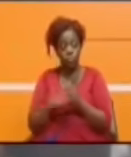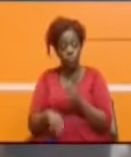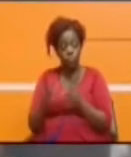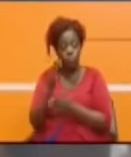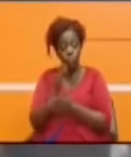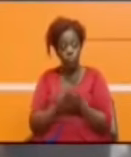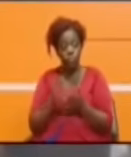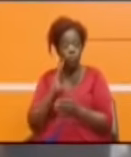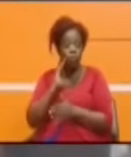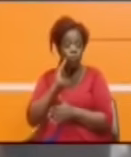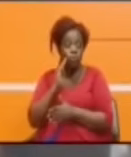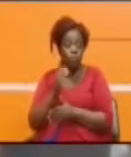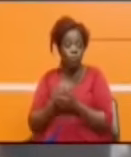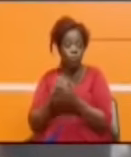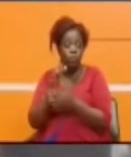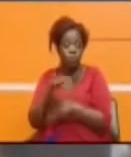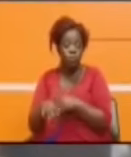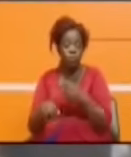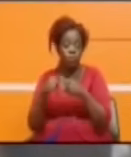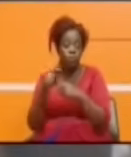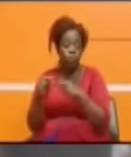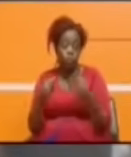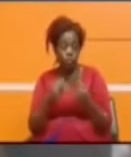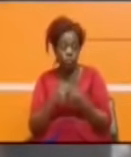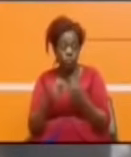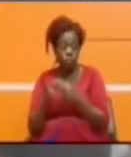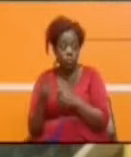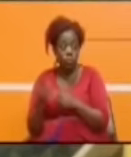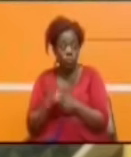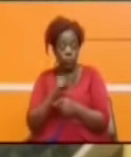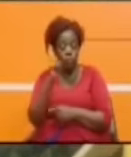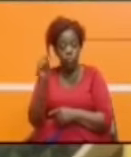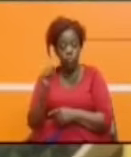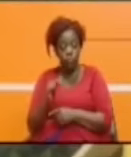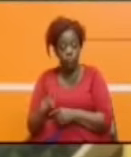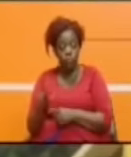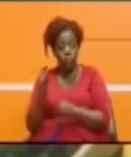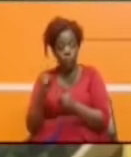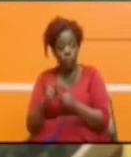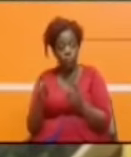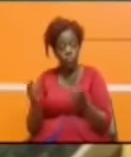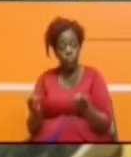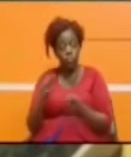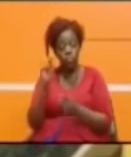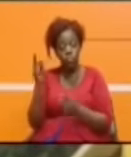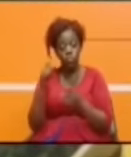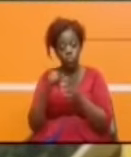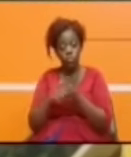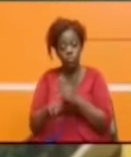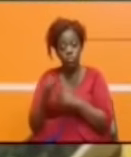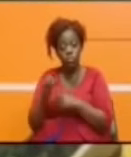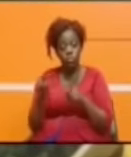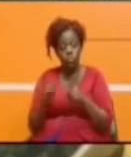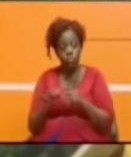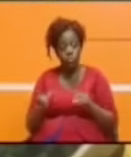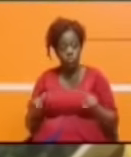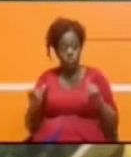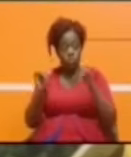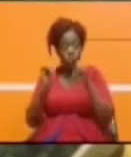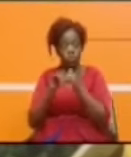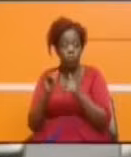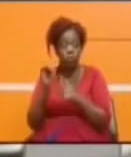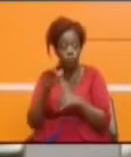Busoga byamuyamba nnyo okutambuza ebyokulwanyisa okuva e Tanzania ne Kenya n'abiyingiza kuno era nti enkambi yagikuba mu